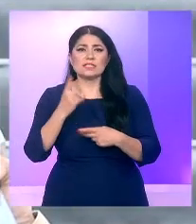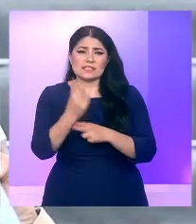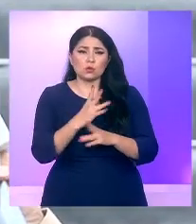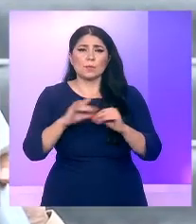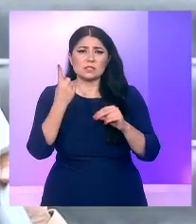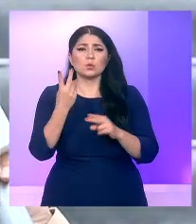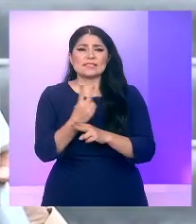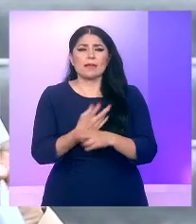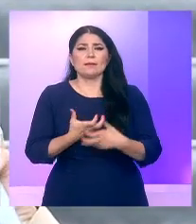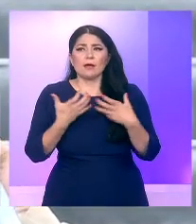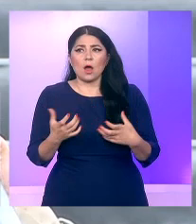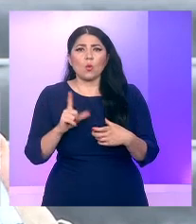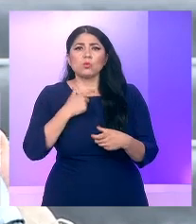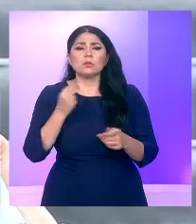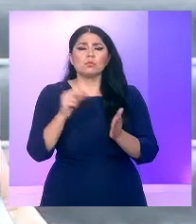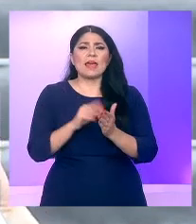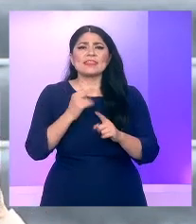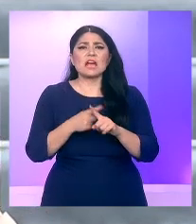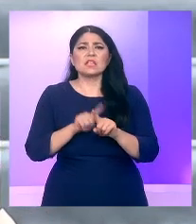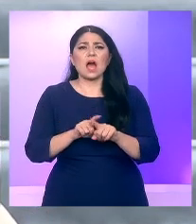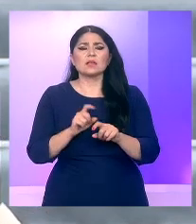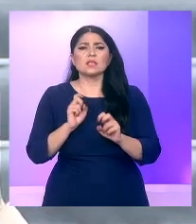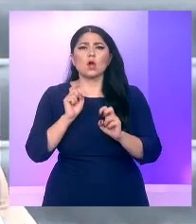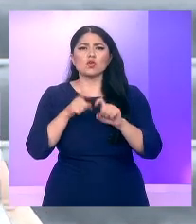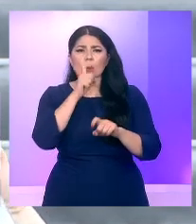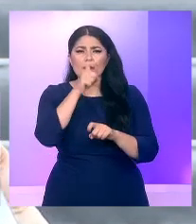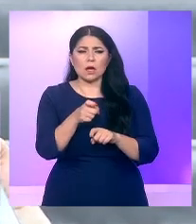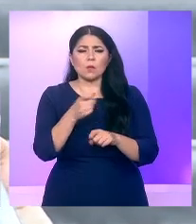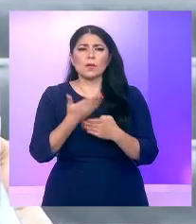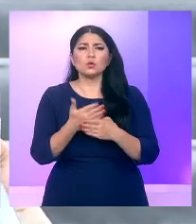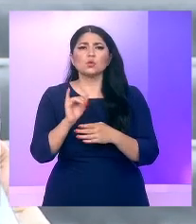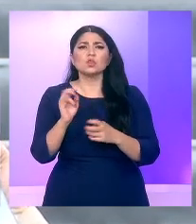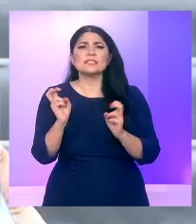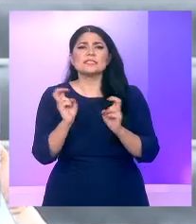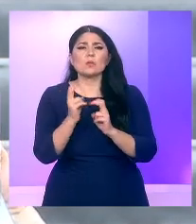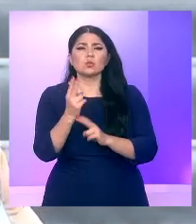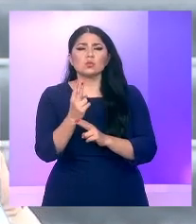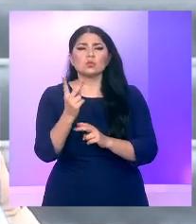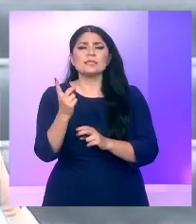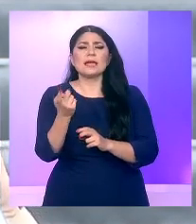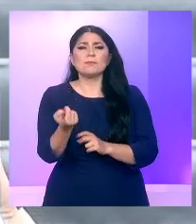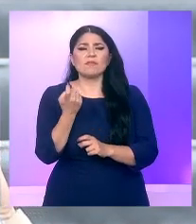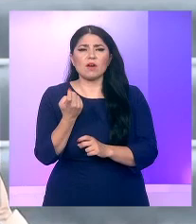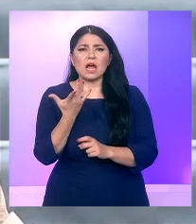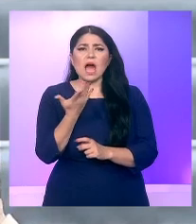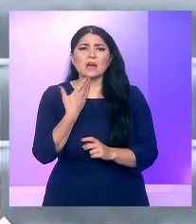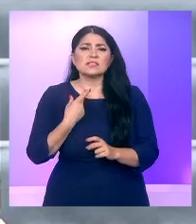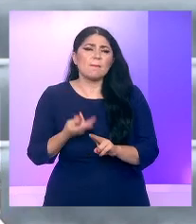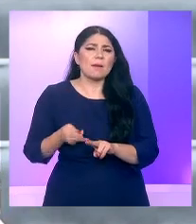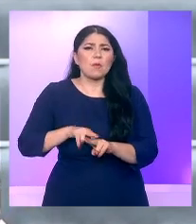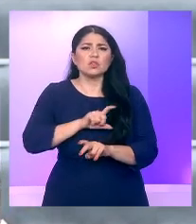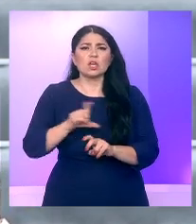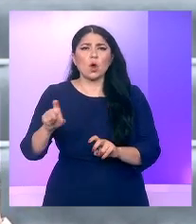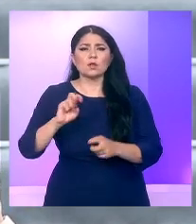venim cu taxe care să împovereze sistemul privat, care deja este supraîmpovărat și care deja gâfâie din cauza unui